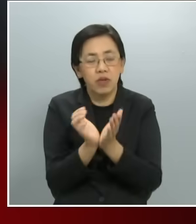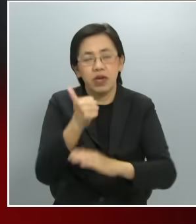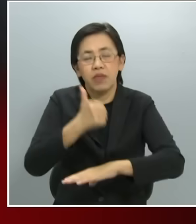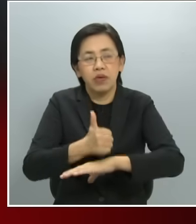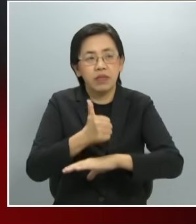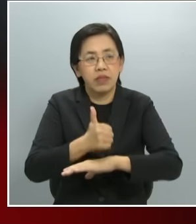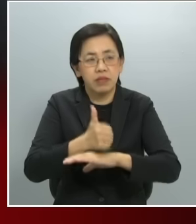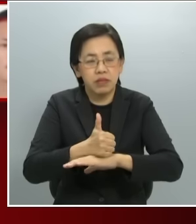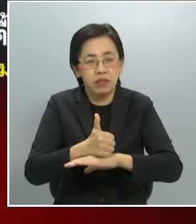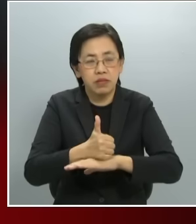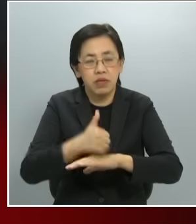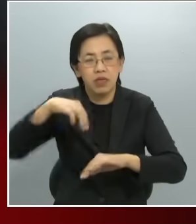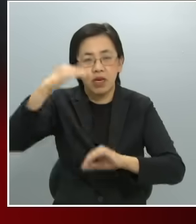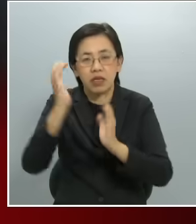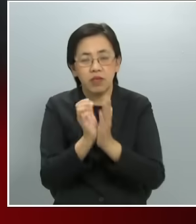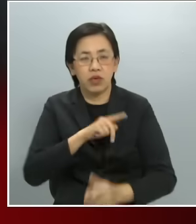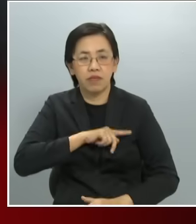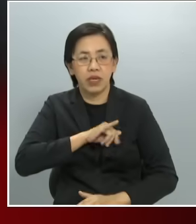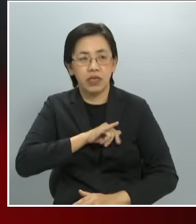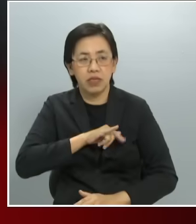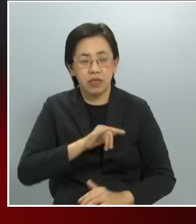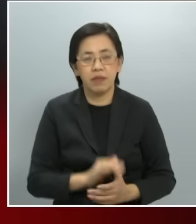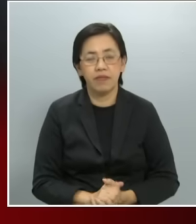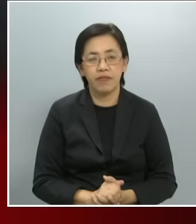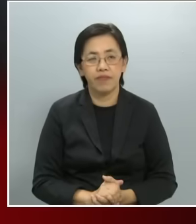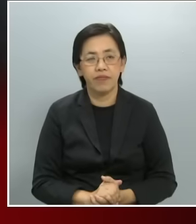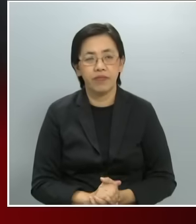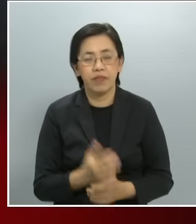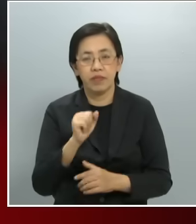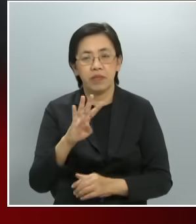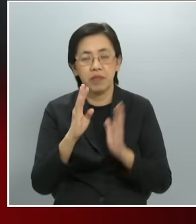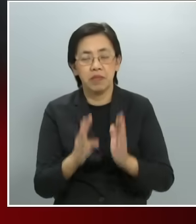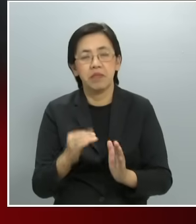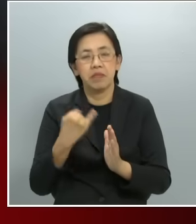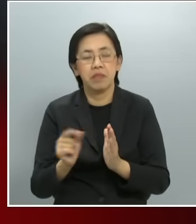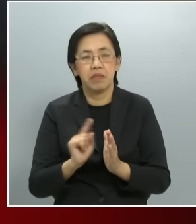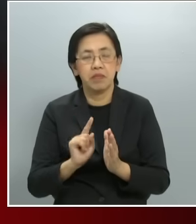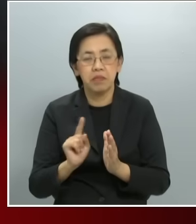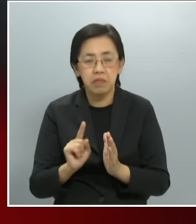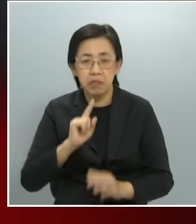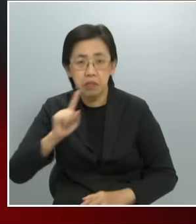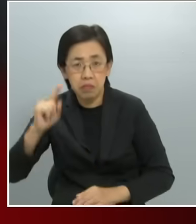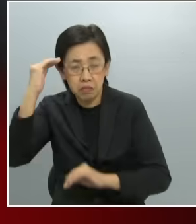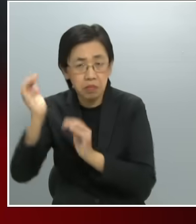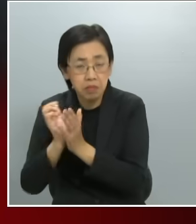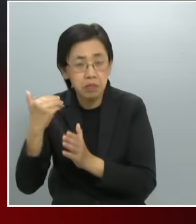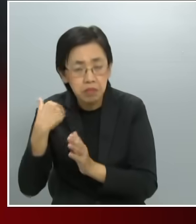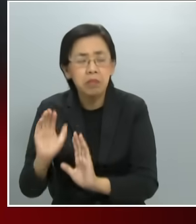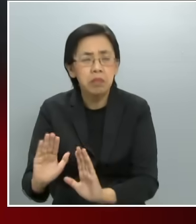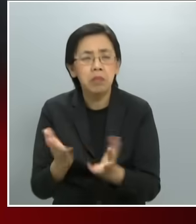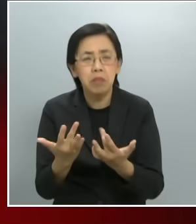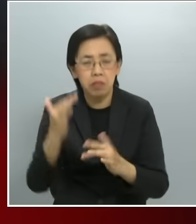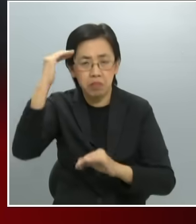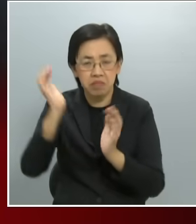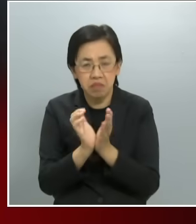ผู้กำกับสน.พญาไทในกรณีของทั้ง 14คนนี้จะถูกแจ้งข้อหาไหมตอนนี้จะเป็นหน้าที่ของตำรวจ